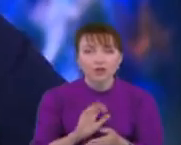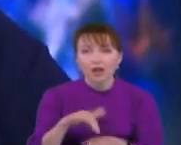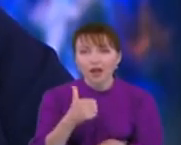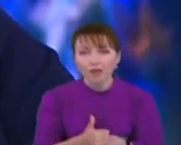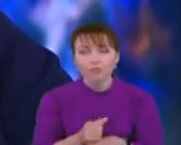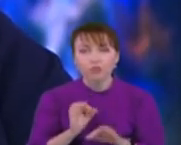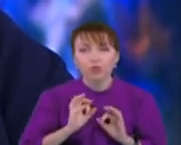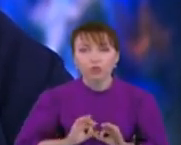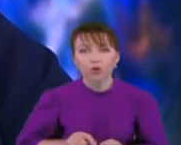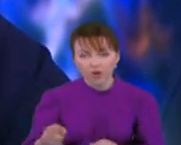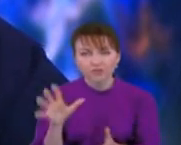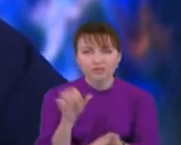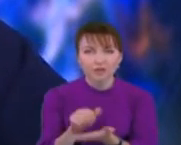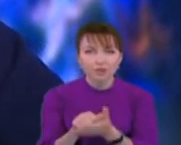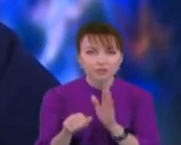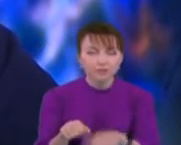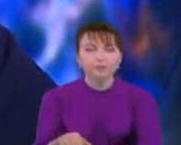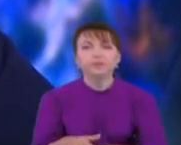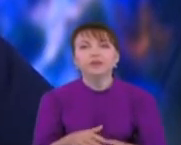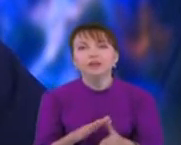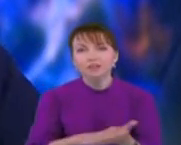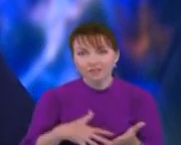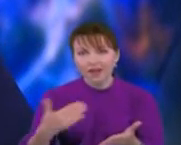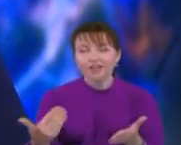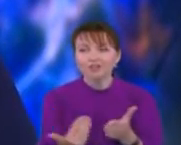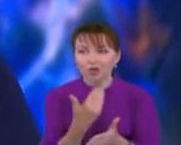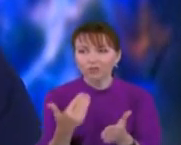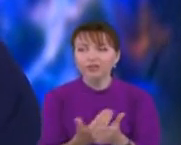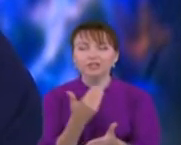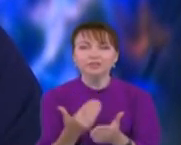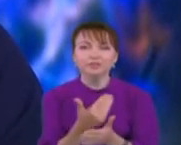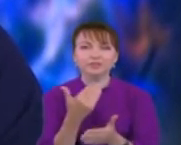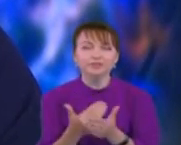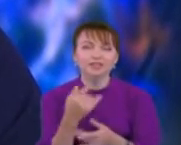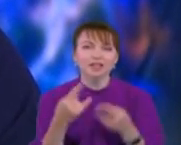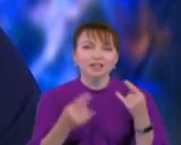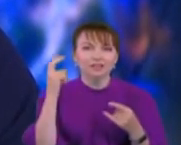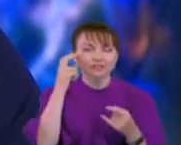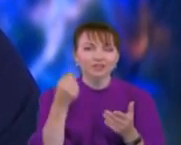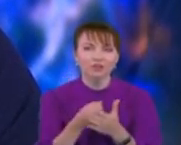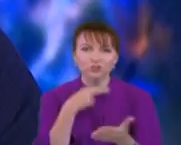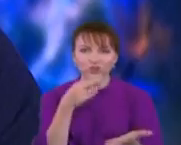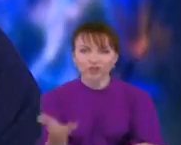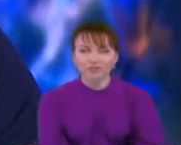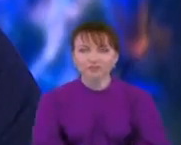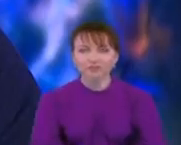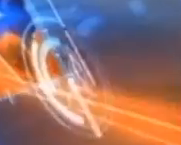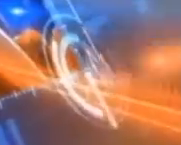генпрокурора, а той вже займеться і місцевими. Рухаємося далі. Новини в рамках мовлення телеканалу «Київ». До вашої уваги.